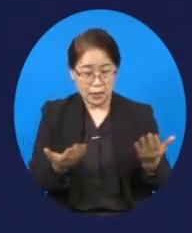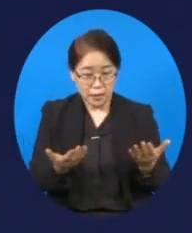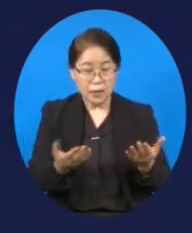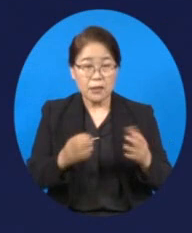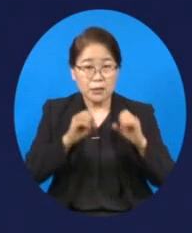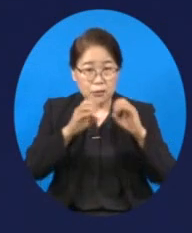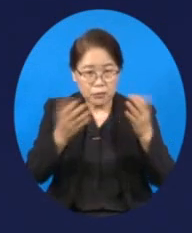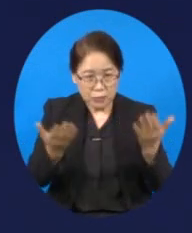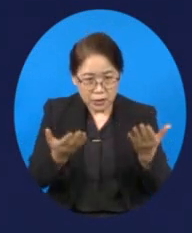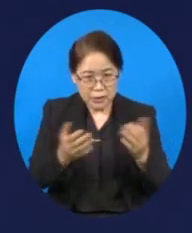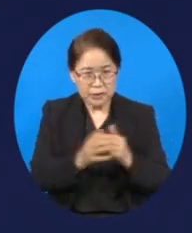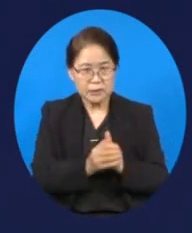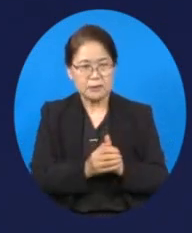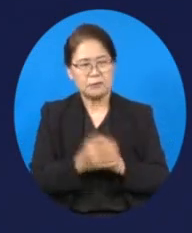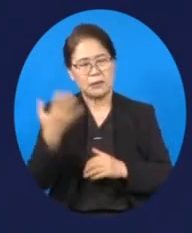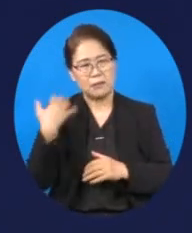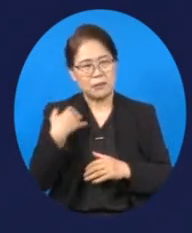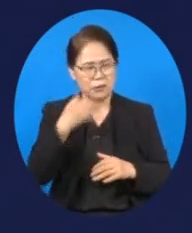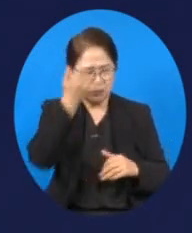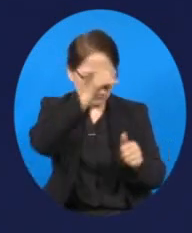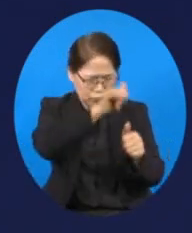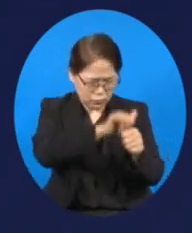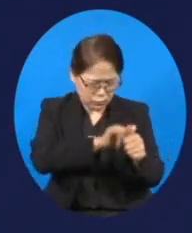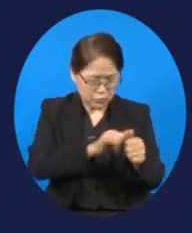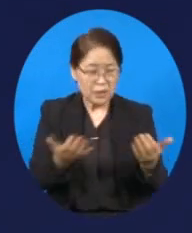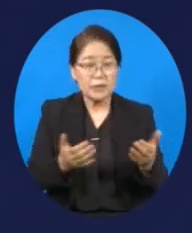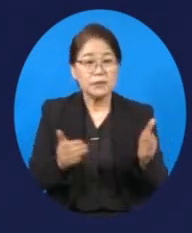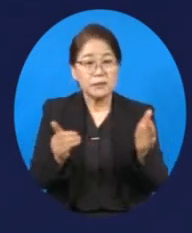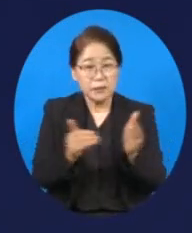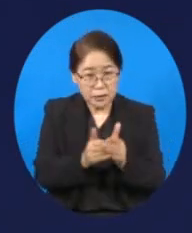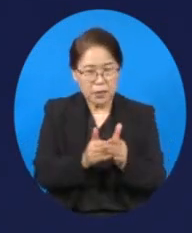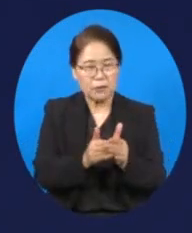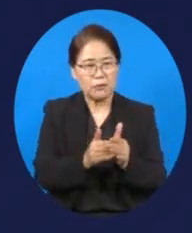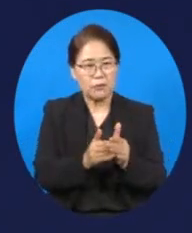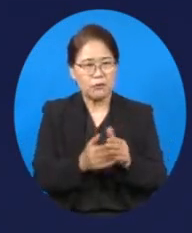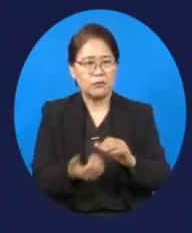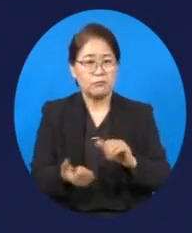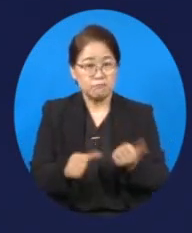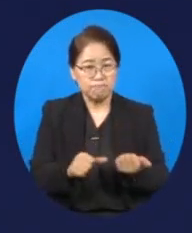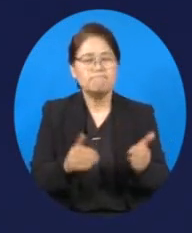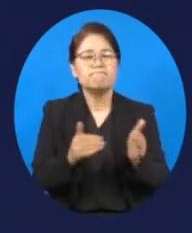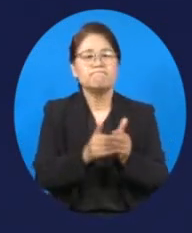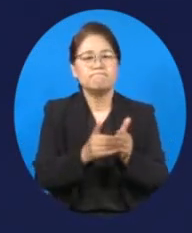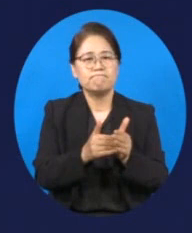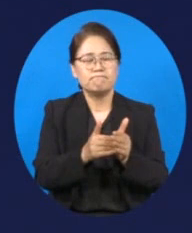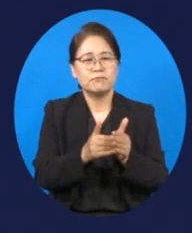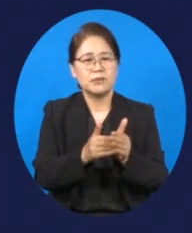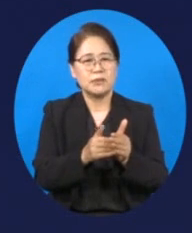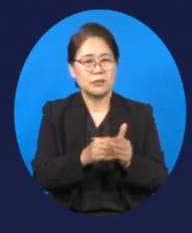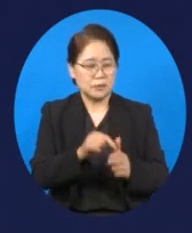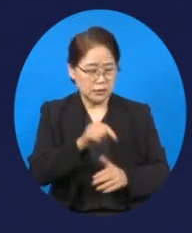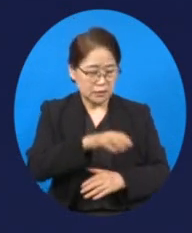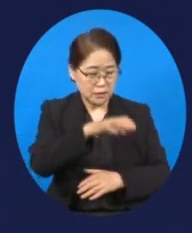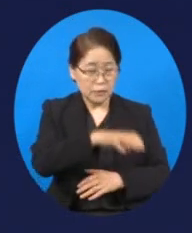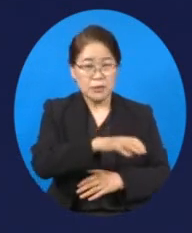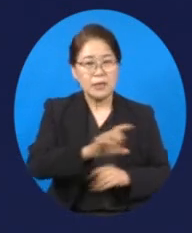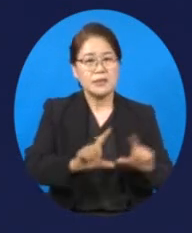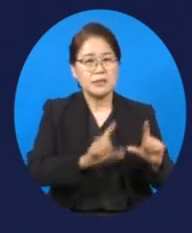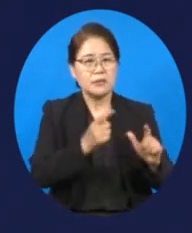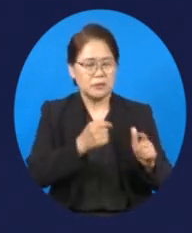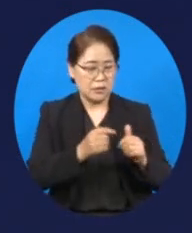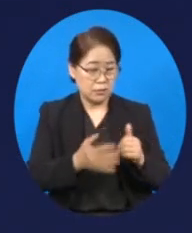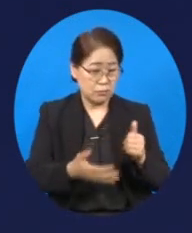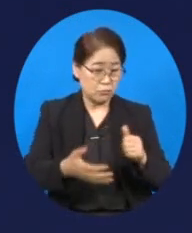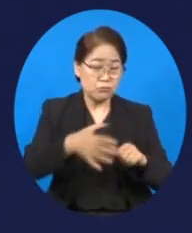어떤 선교사님이 충성스럽게 사역을 감당하다가 세상을 떠나게 되었습니다 원주민들은요 그의 무덤